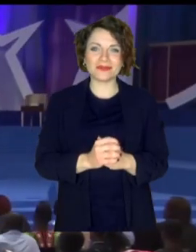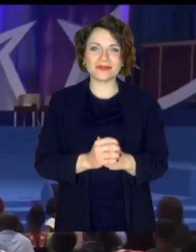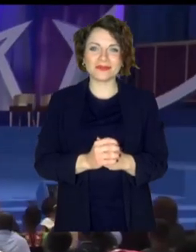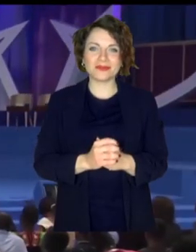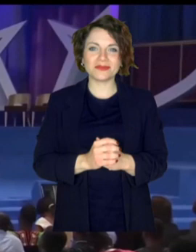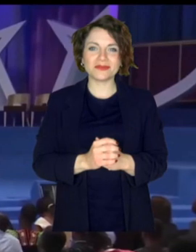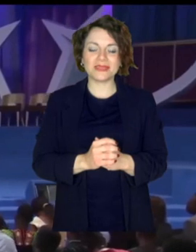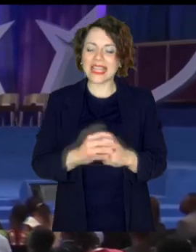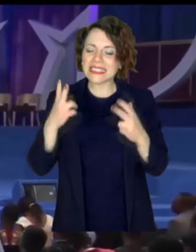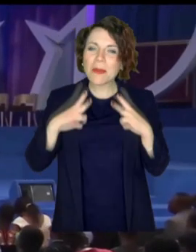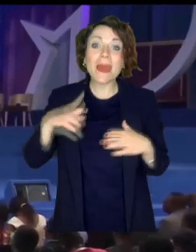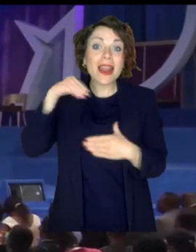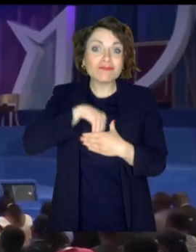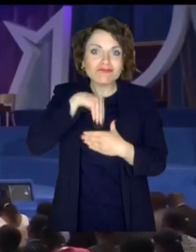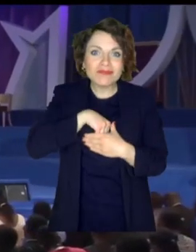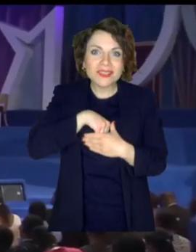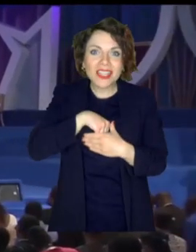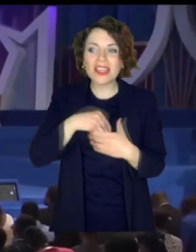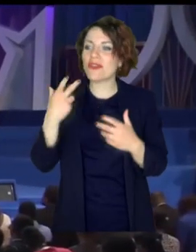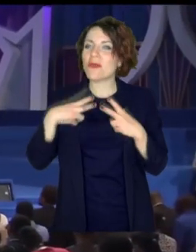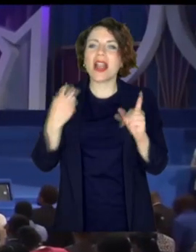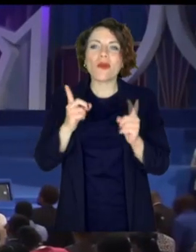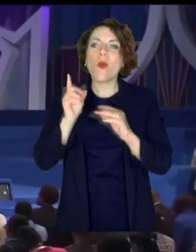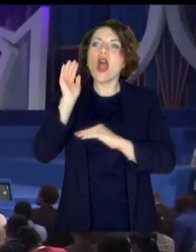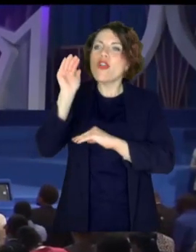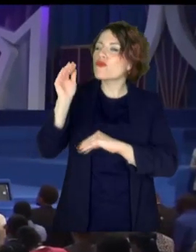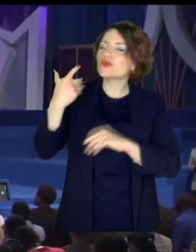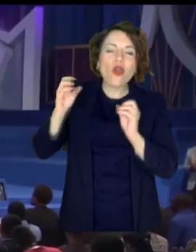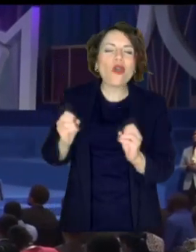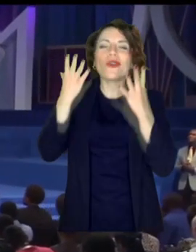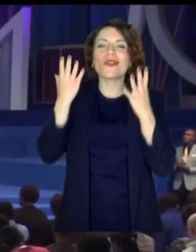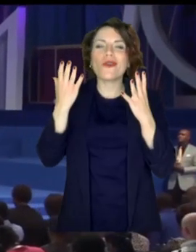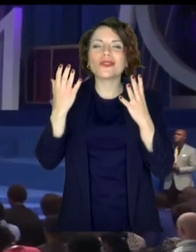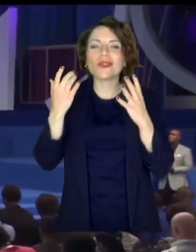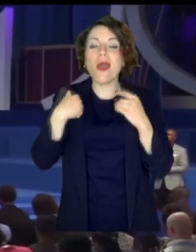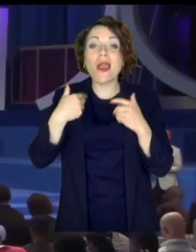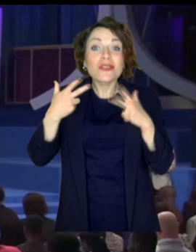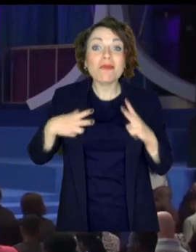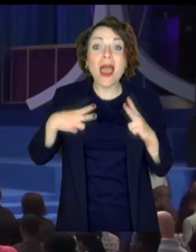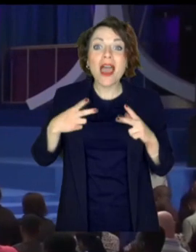La speranza che ho, che il mio domani sarà ancora più glorioso, è Cristo in me.